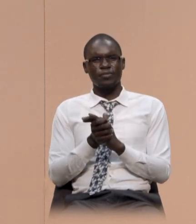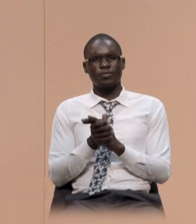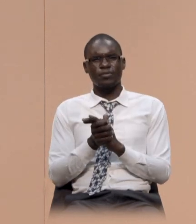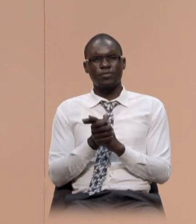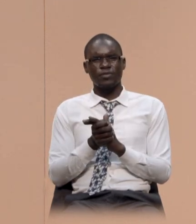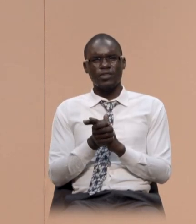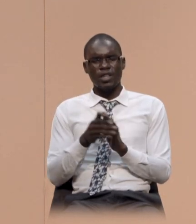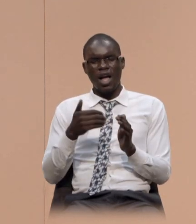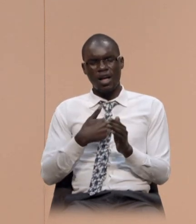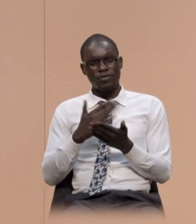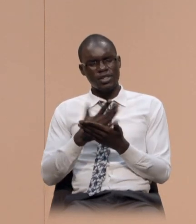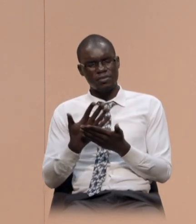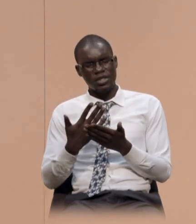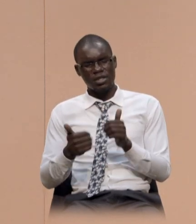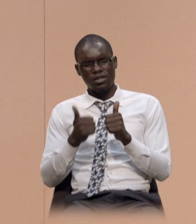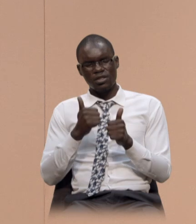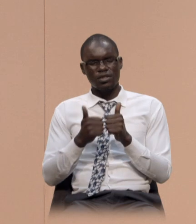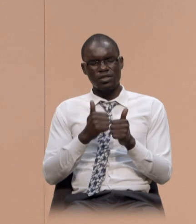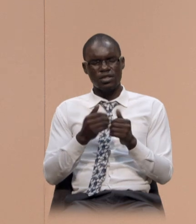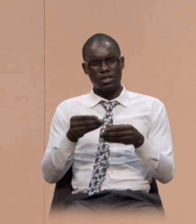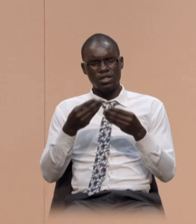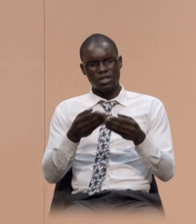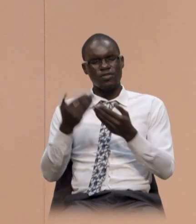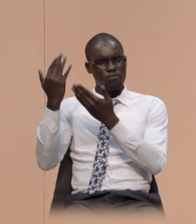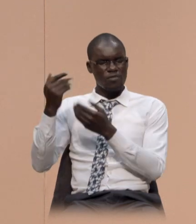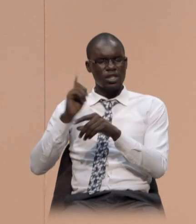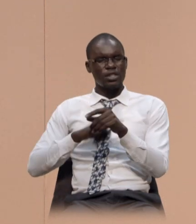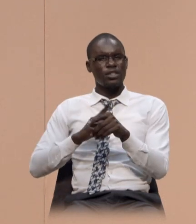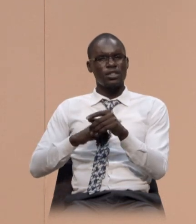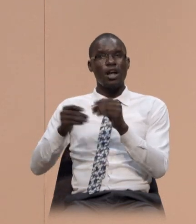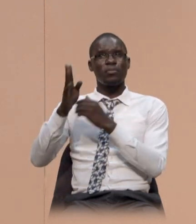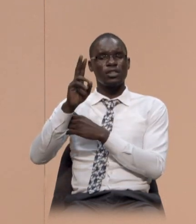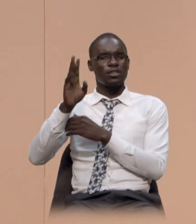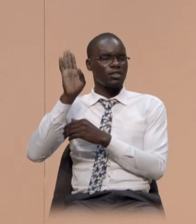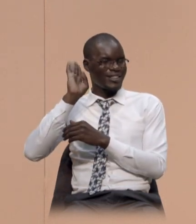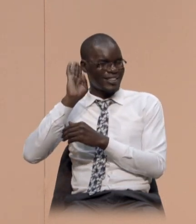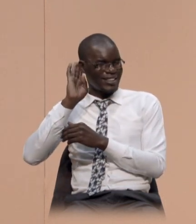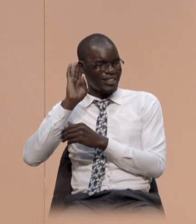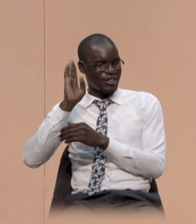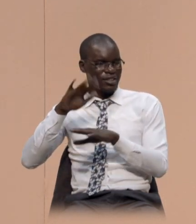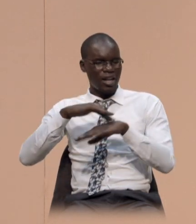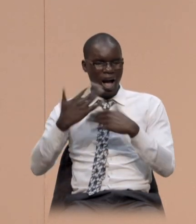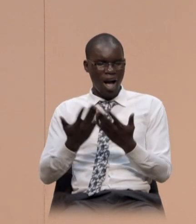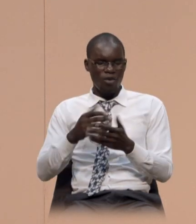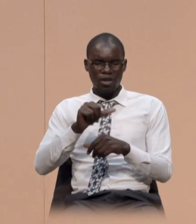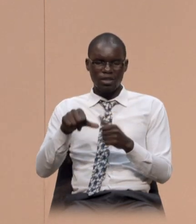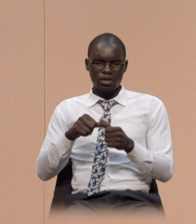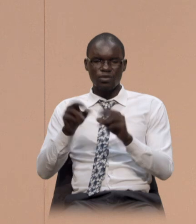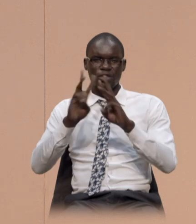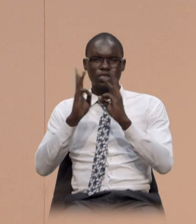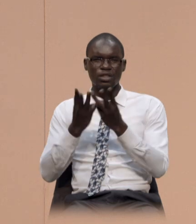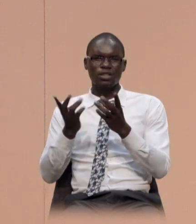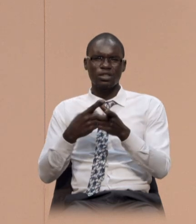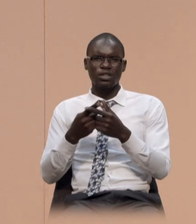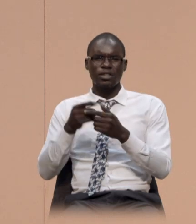kitu ambacho kinanitia matumaini ya kwamba Mungu anapomuona anaposikiza habari za duniani